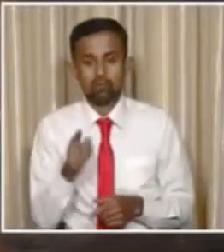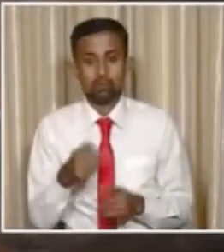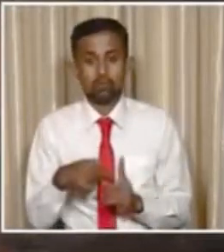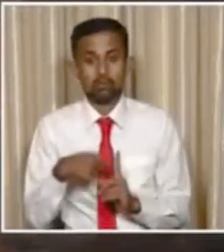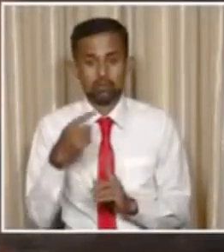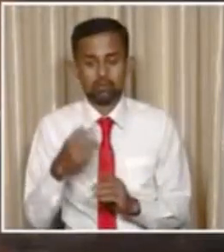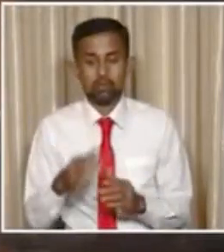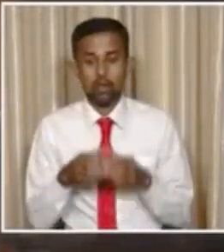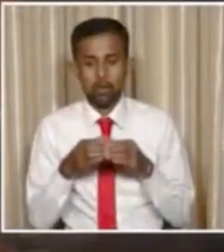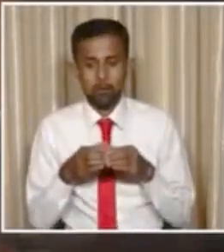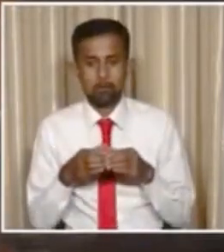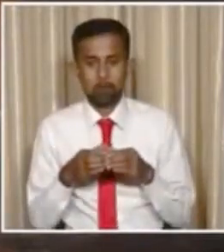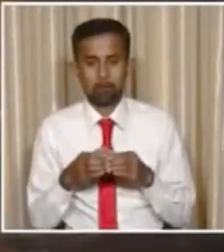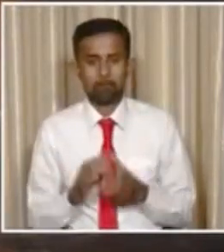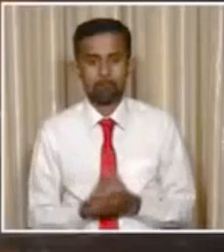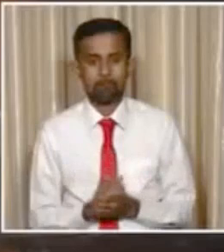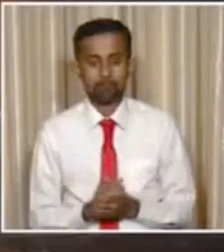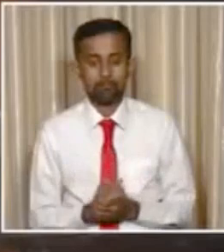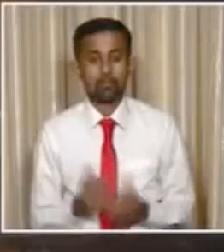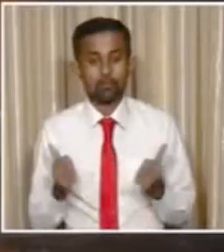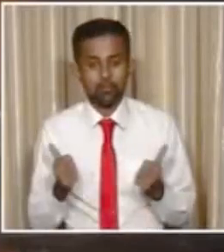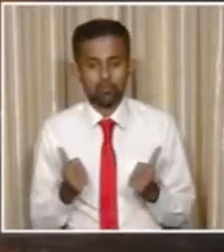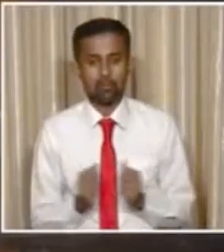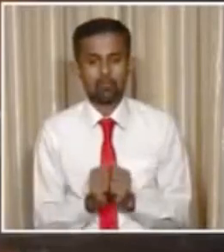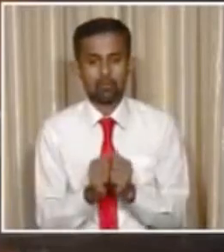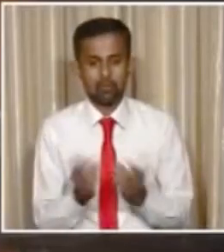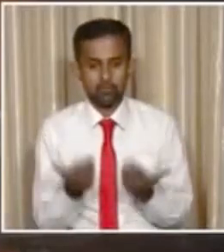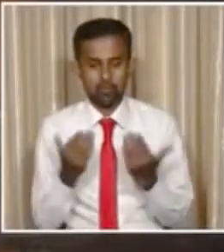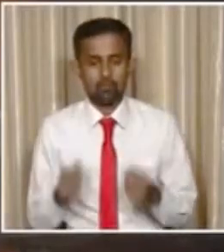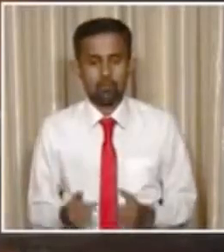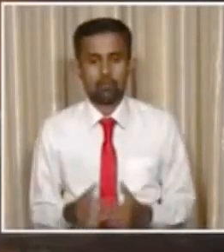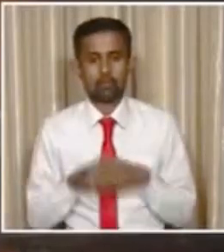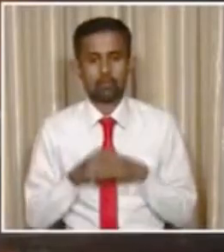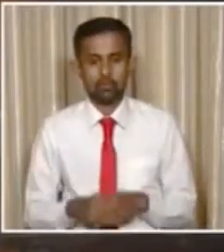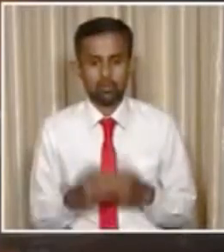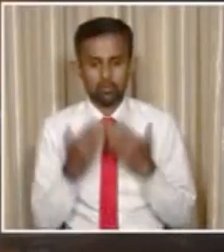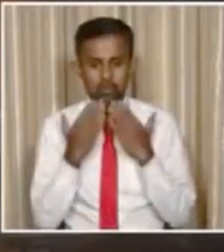අනාගත ටීම් වලට උපකාර ගන්න ඉපා හොඳ කාර්යභාරයක් ගන්න මම මේ අවශ්‍යයි සුපත්‍ර බොහොම ස්තුතියි.